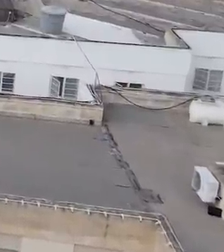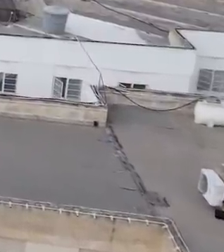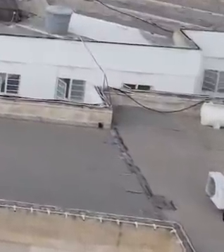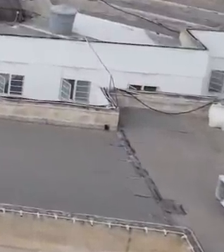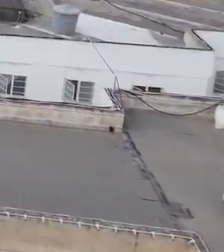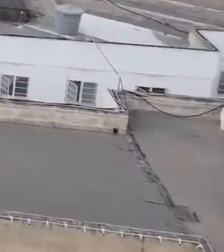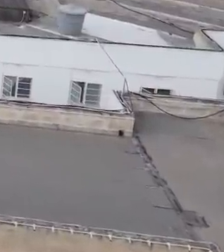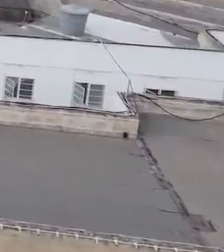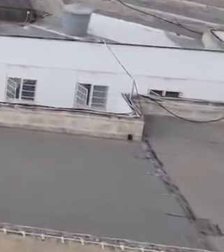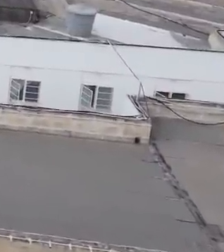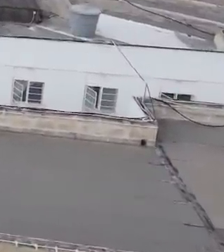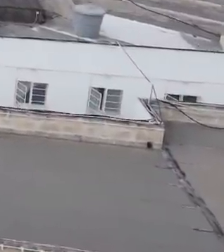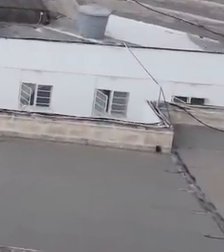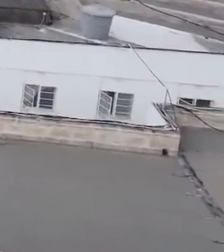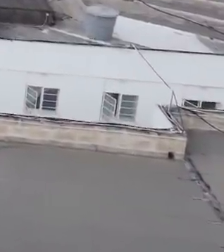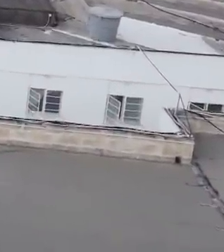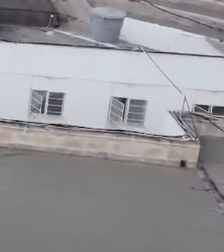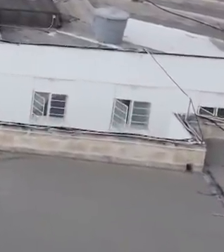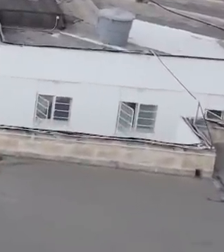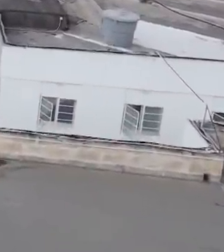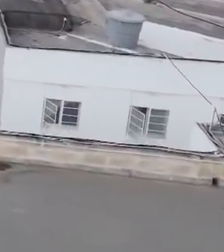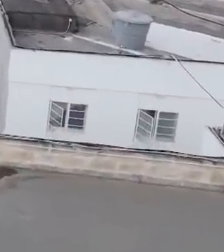misir il-ħol in-kollu